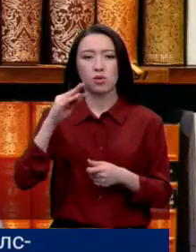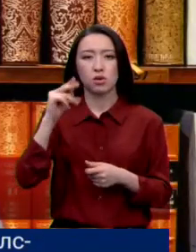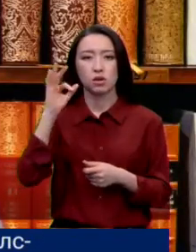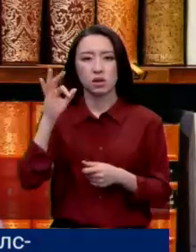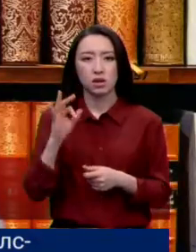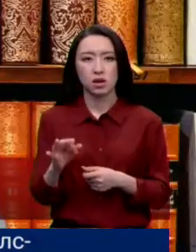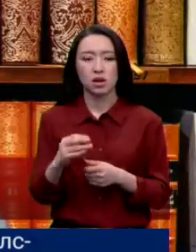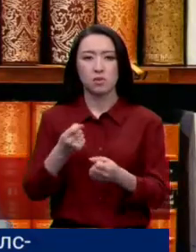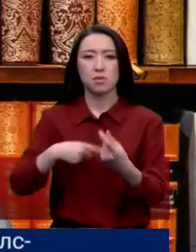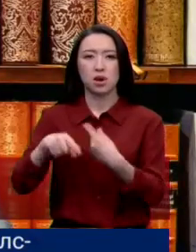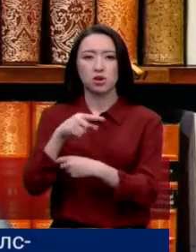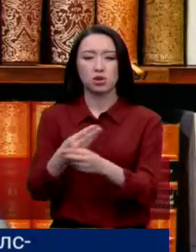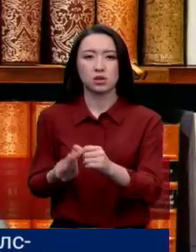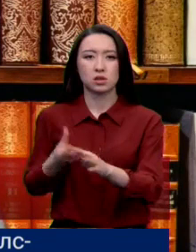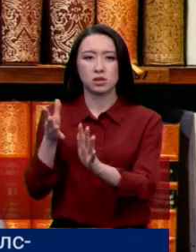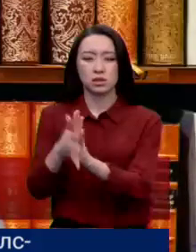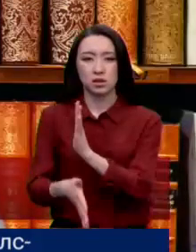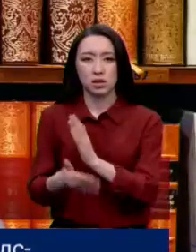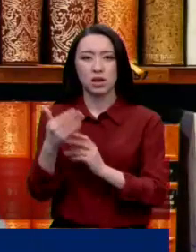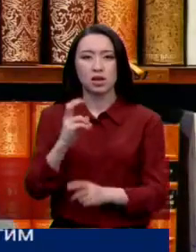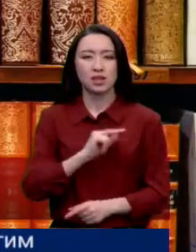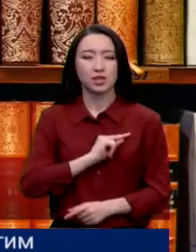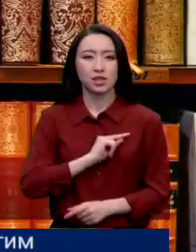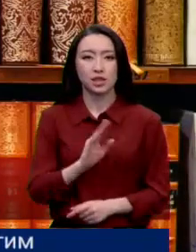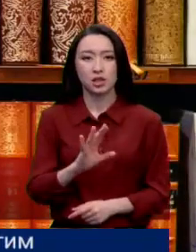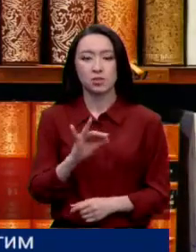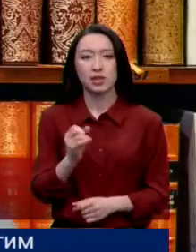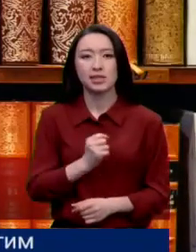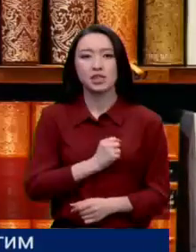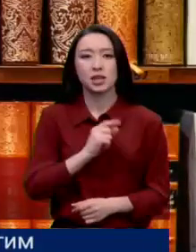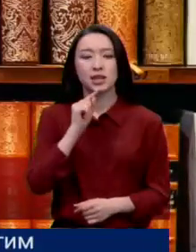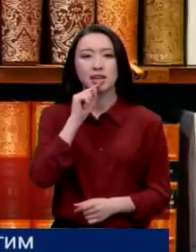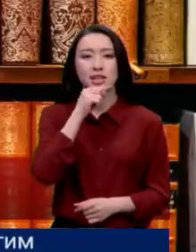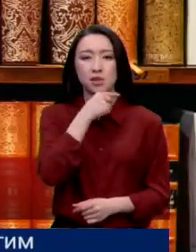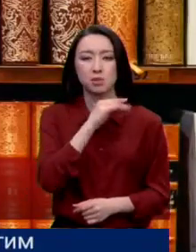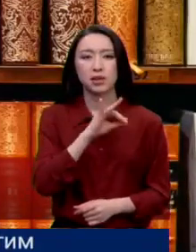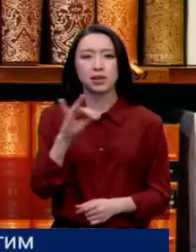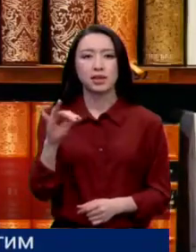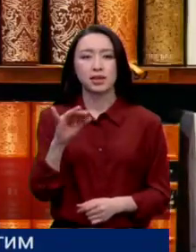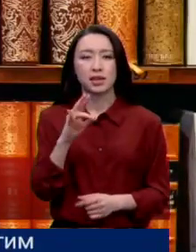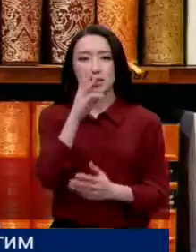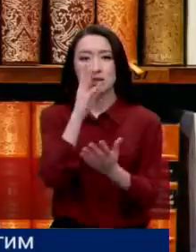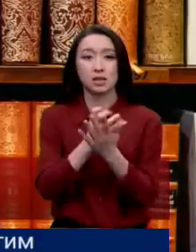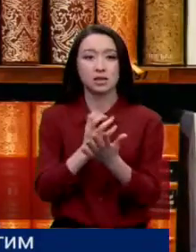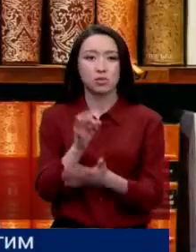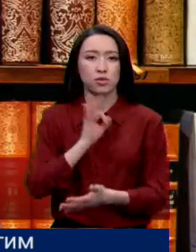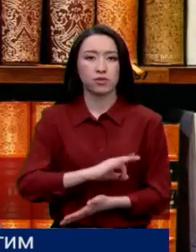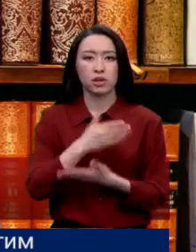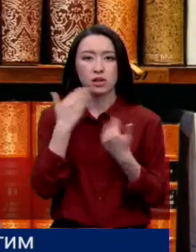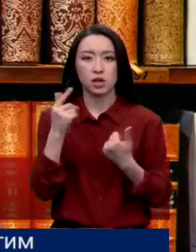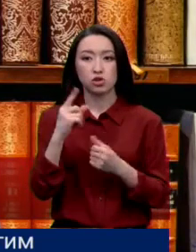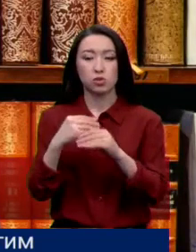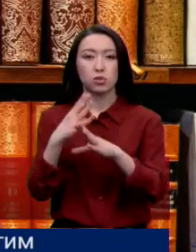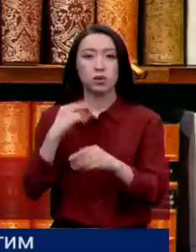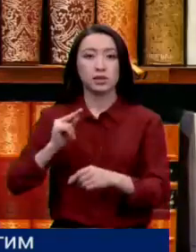называемый автопром. Это не работает и, к сожалению, экономически и не заработает. Чтобы автопром работал, он